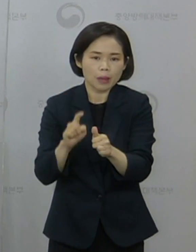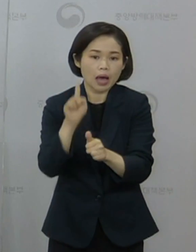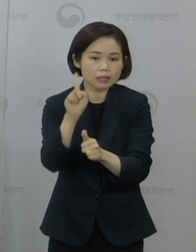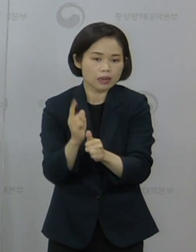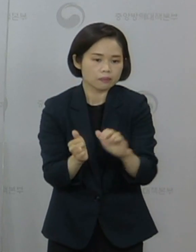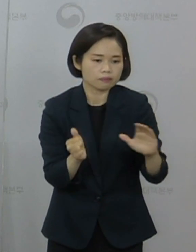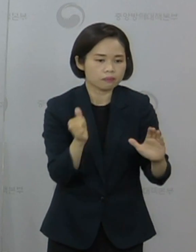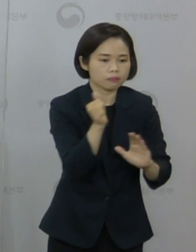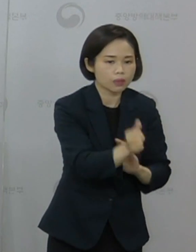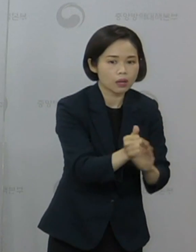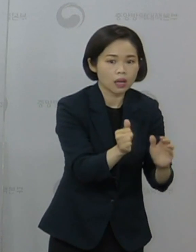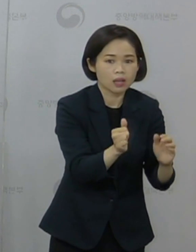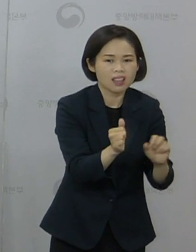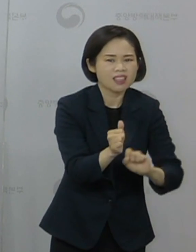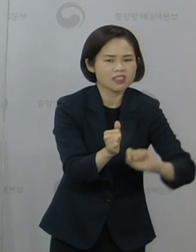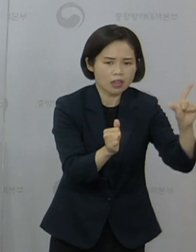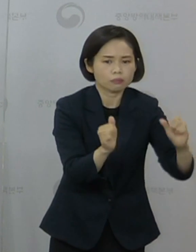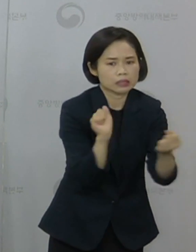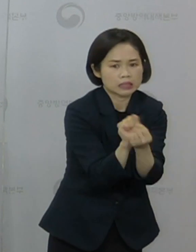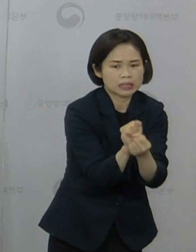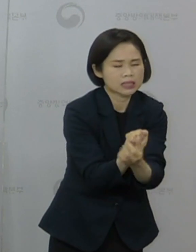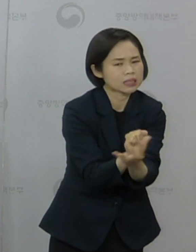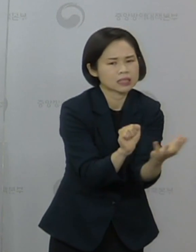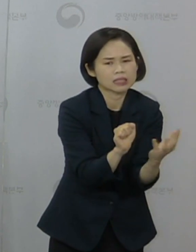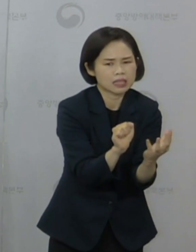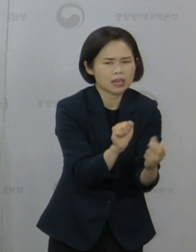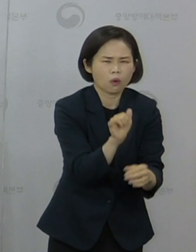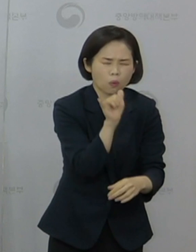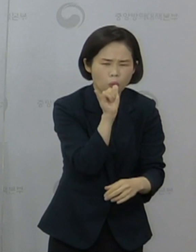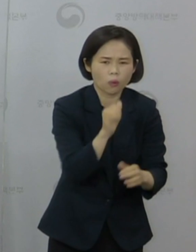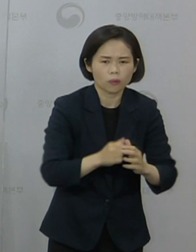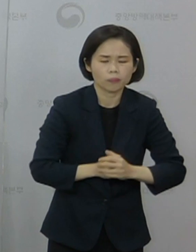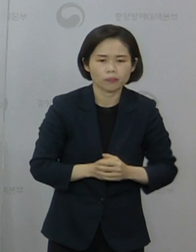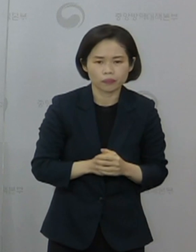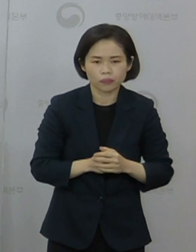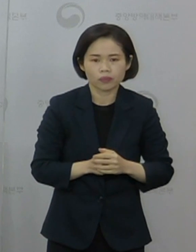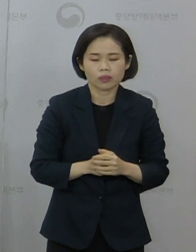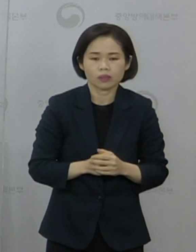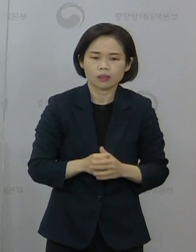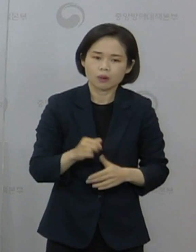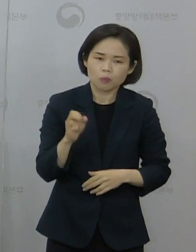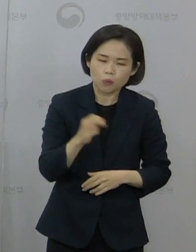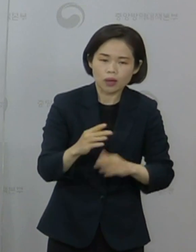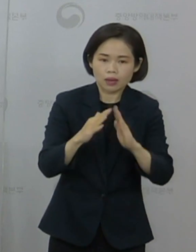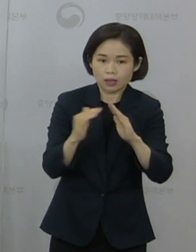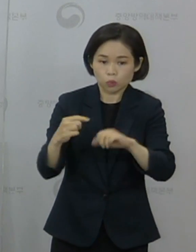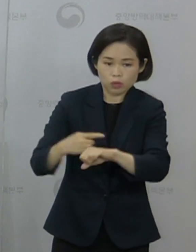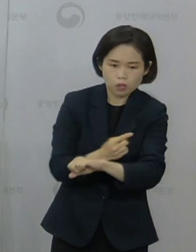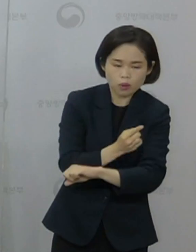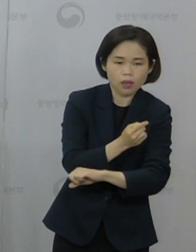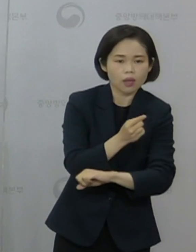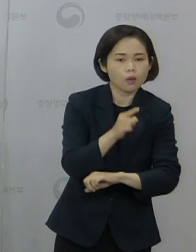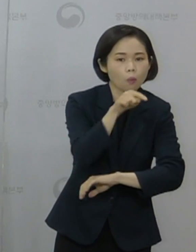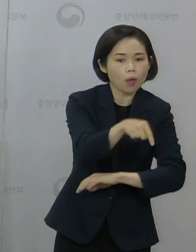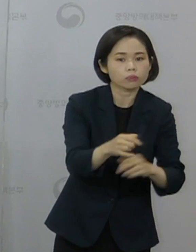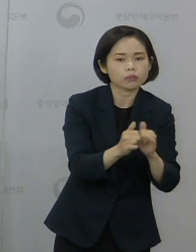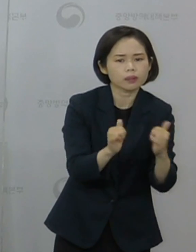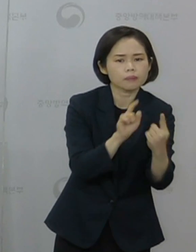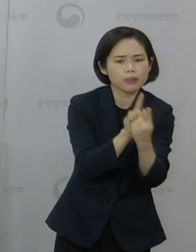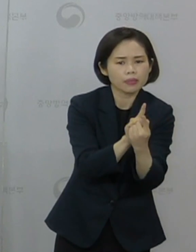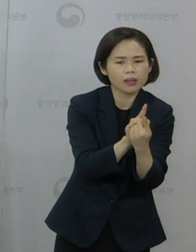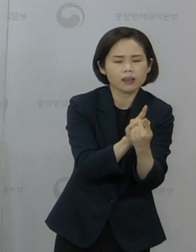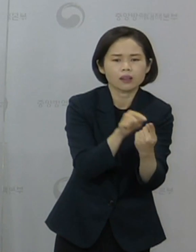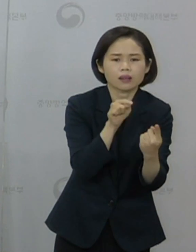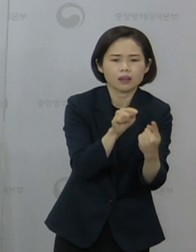대부분 감염되는 그런 양상을 보여주고 있습니다 특히 다른 사람 가족 이외의 다른 사람들을 만나는 행위 자체가